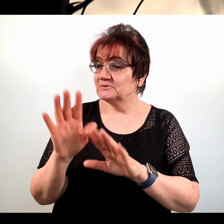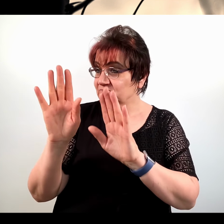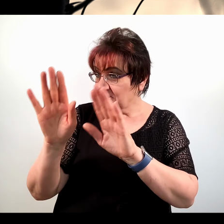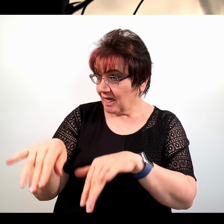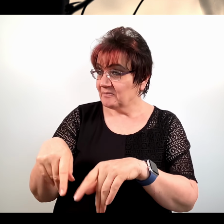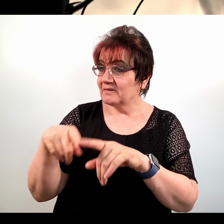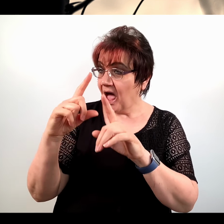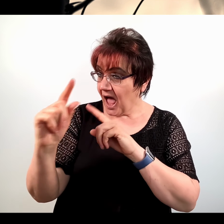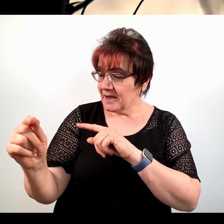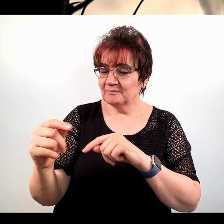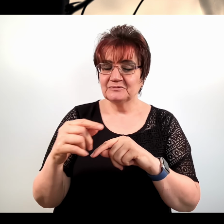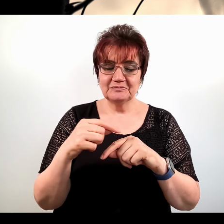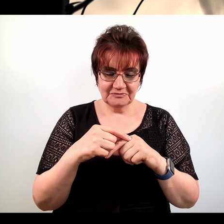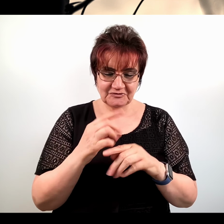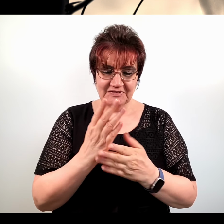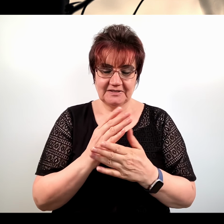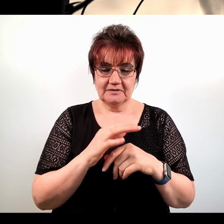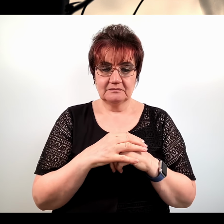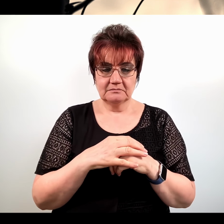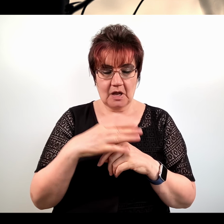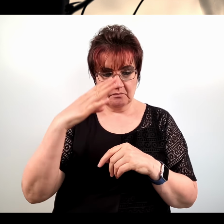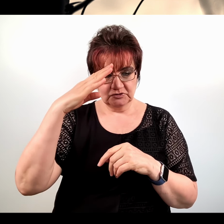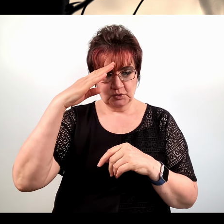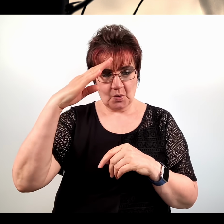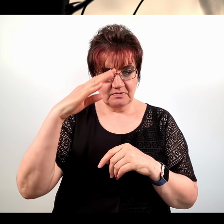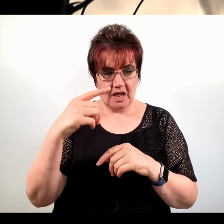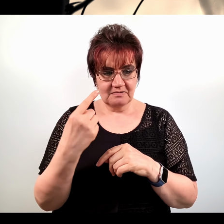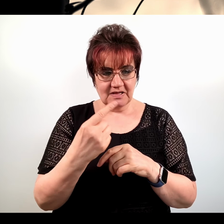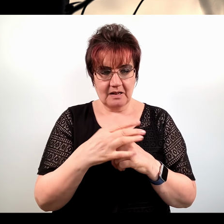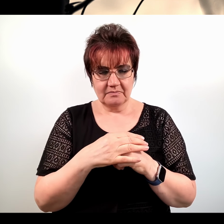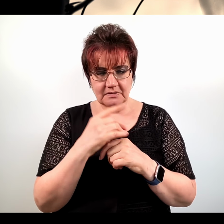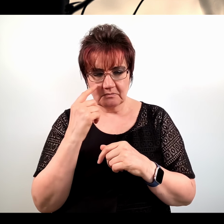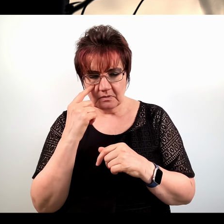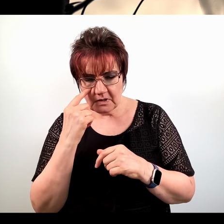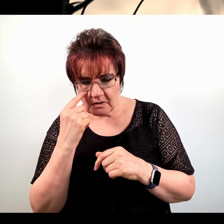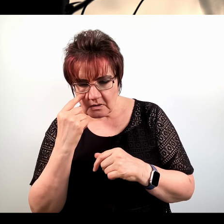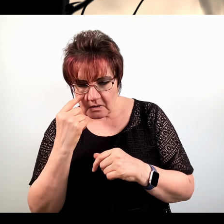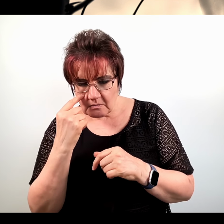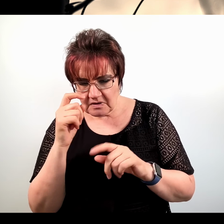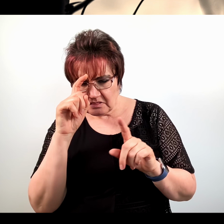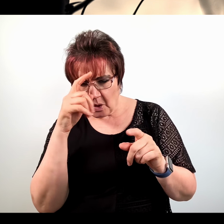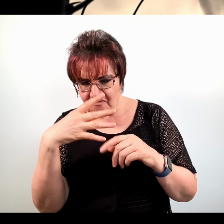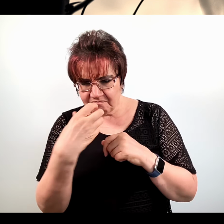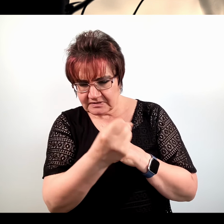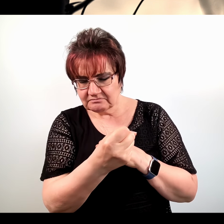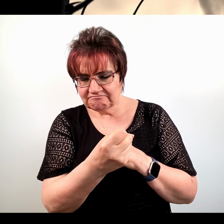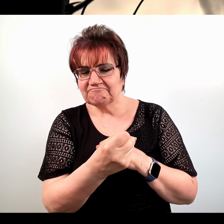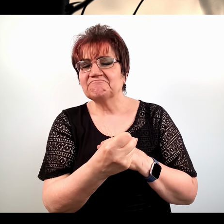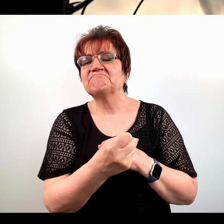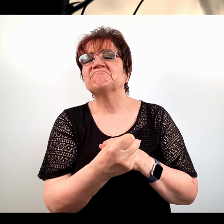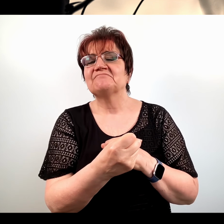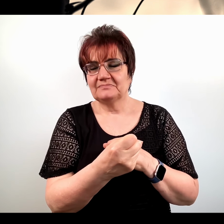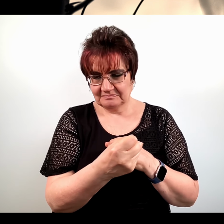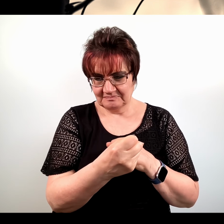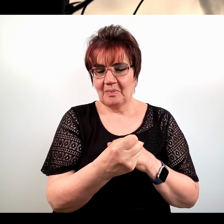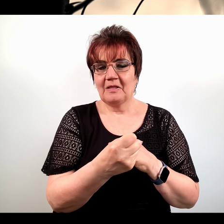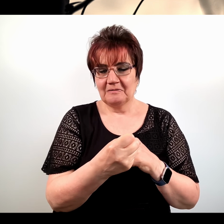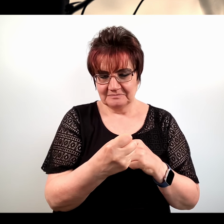damit nach Hause.« Doch der Soldat, der die Hinterlistigkeit des Teufels erkannte,